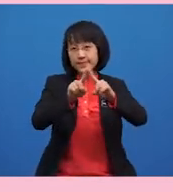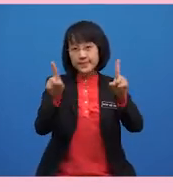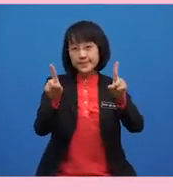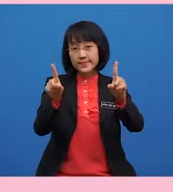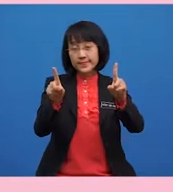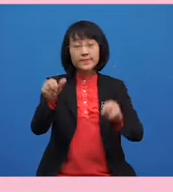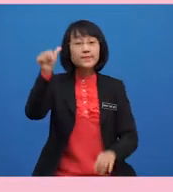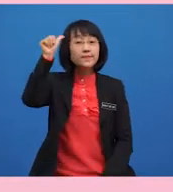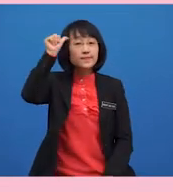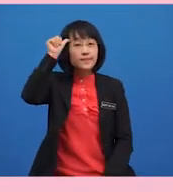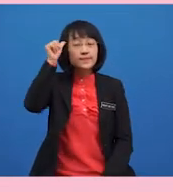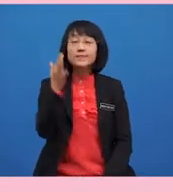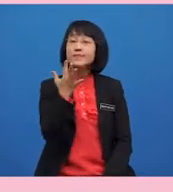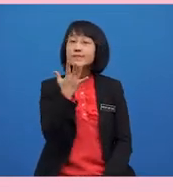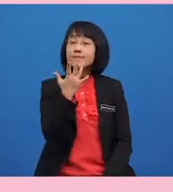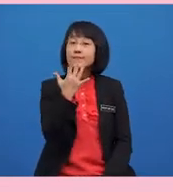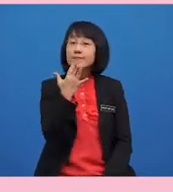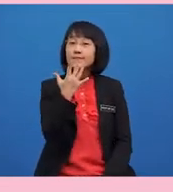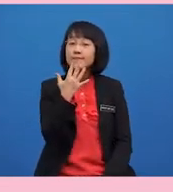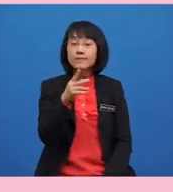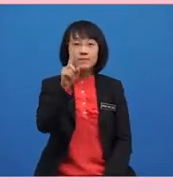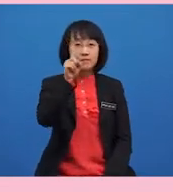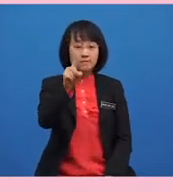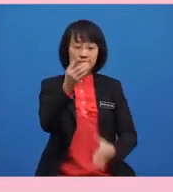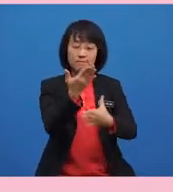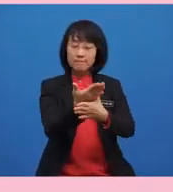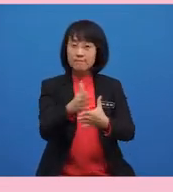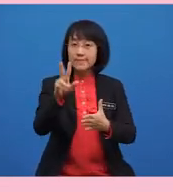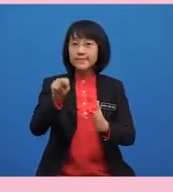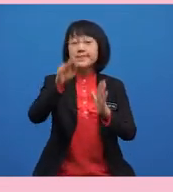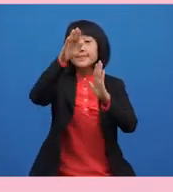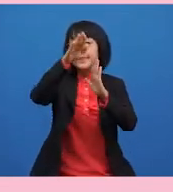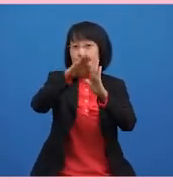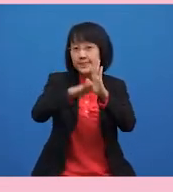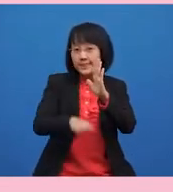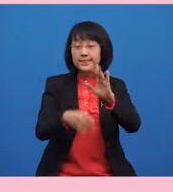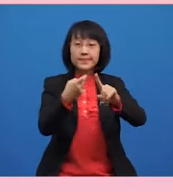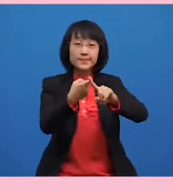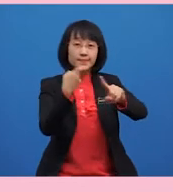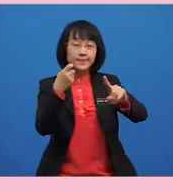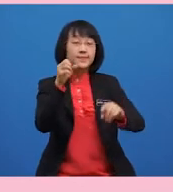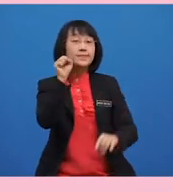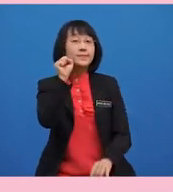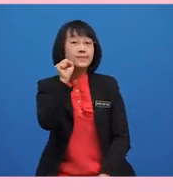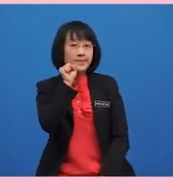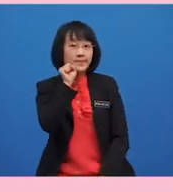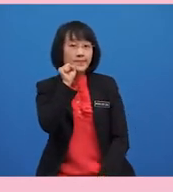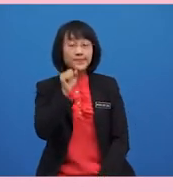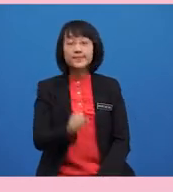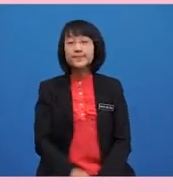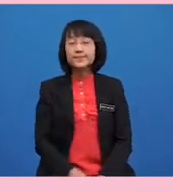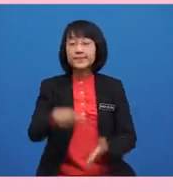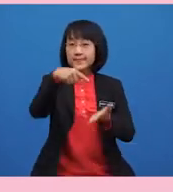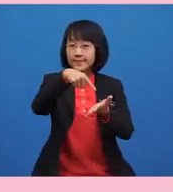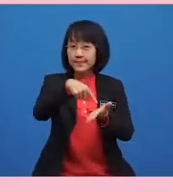Tetapi Alamin warnakan 1 bahagian kurang daripada Syariah.